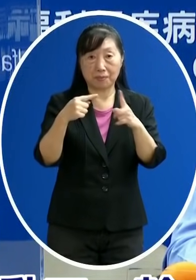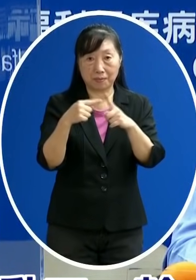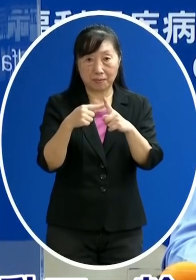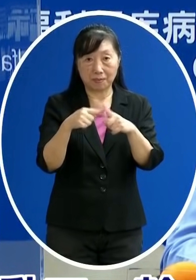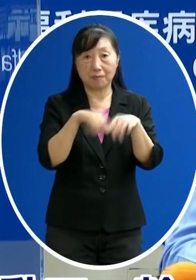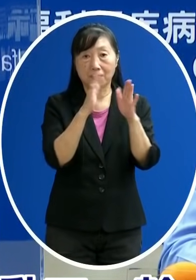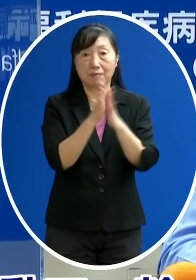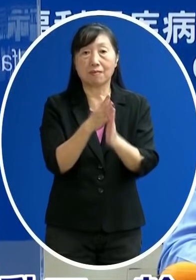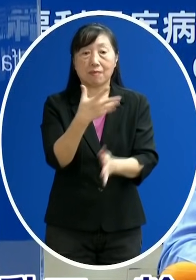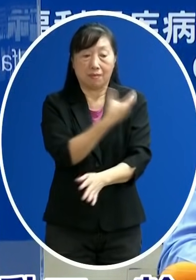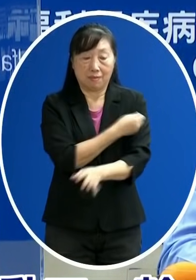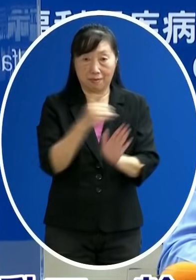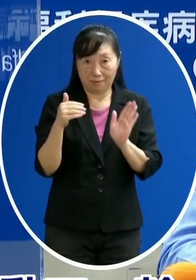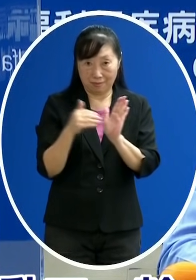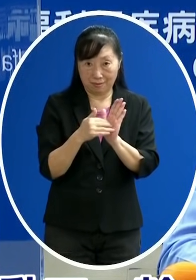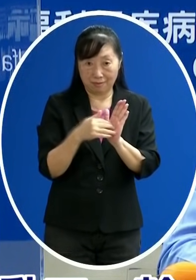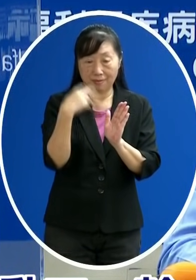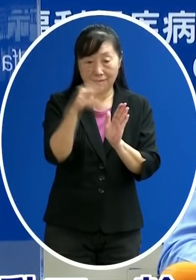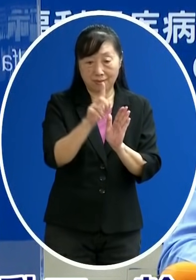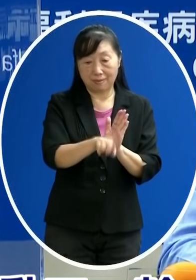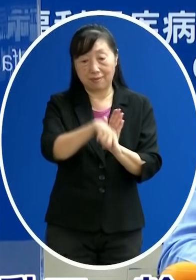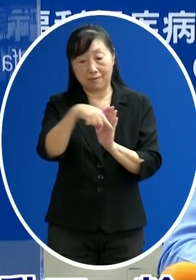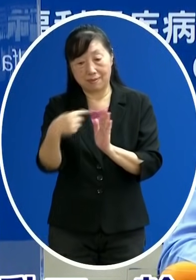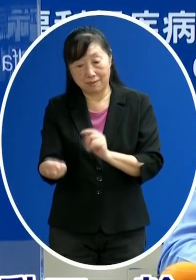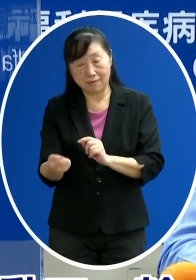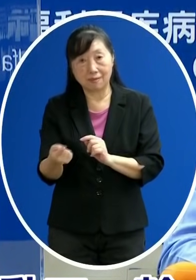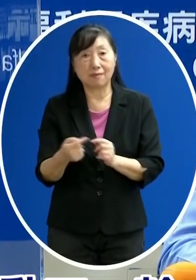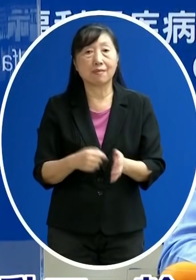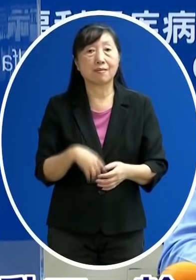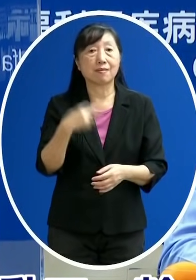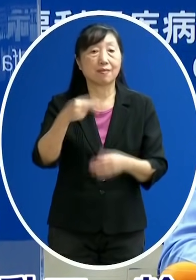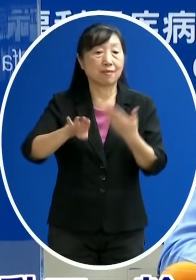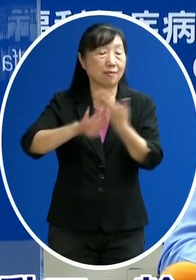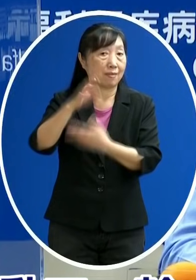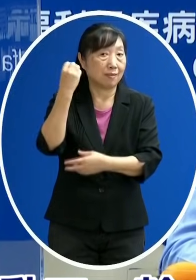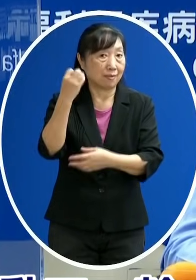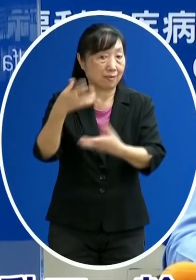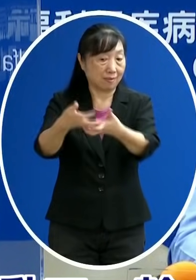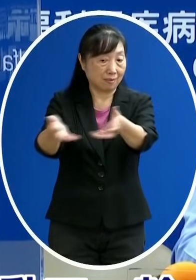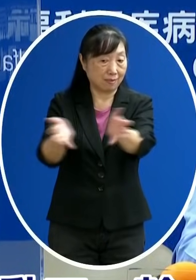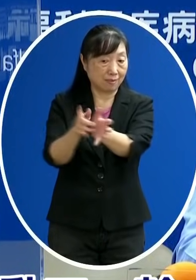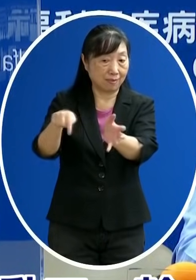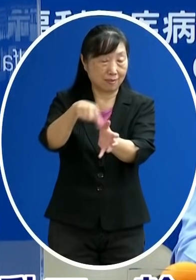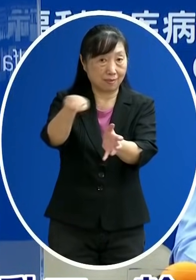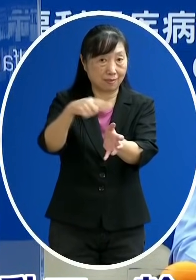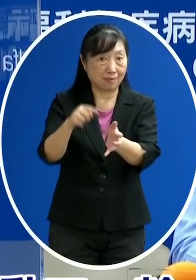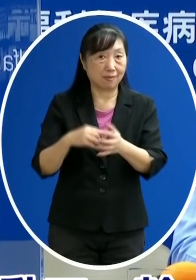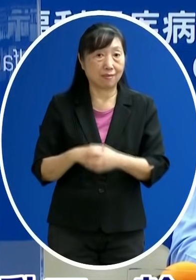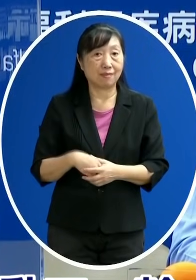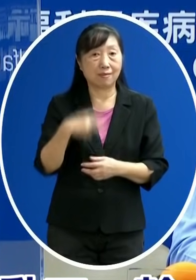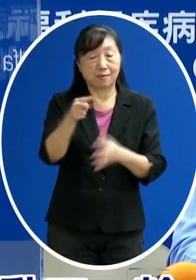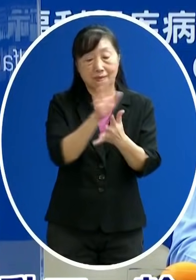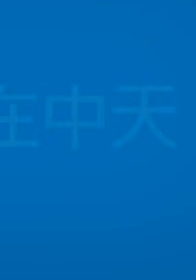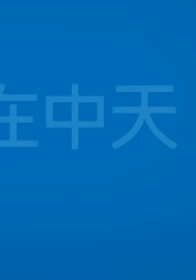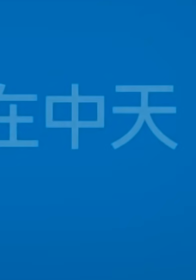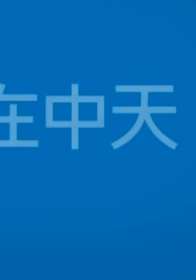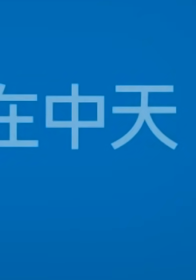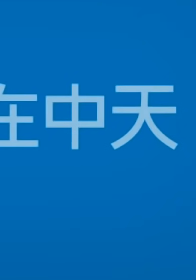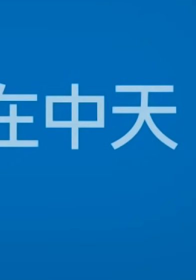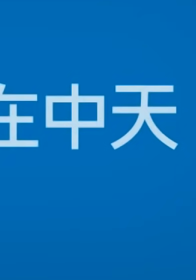他可以先打，然后在后续以后的，就会另外一批，哈，再来做一个相当的一个排序。